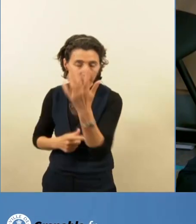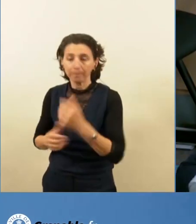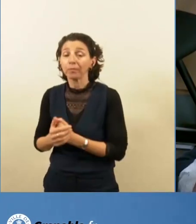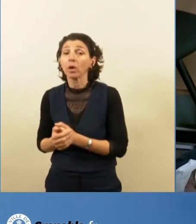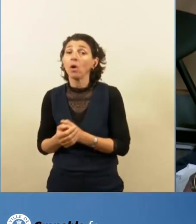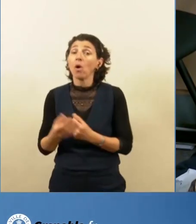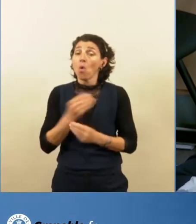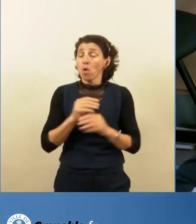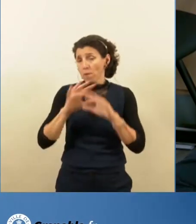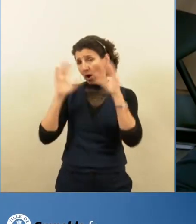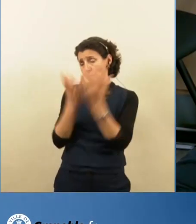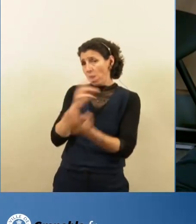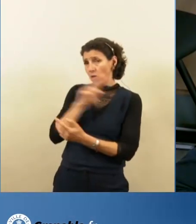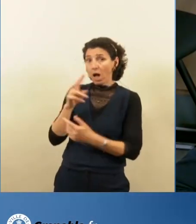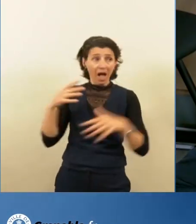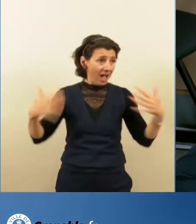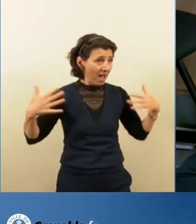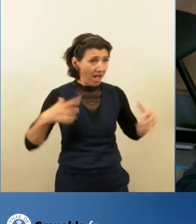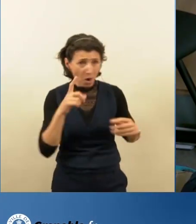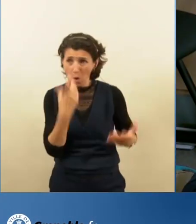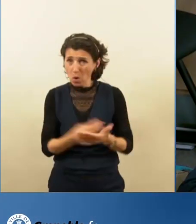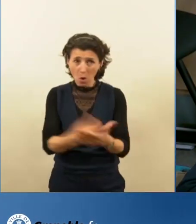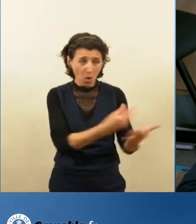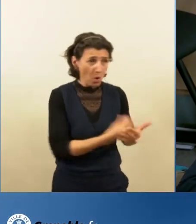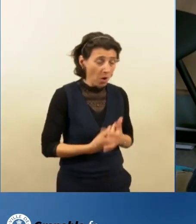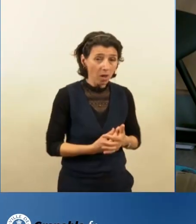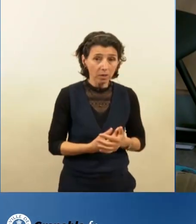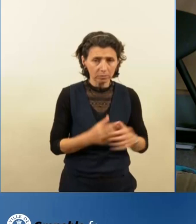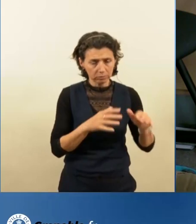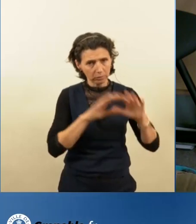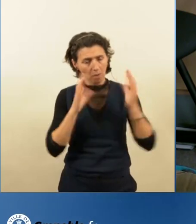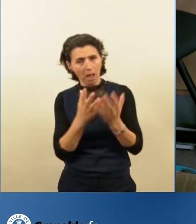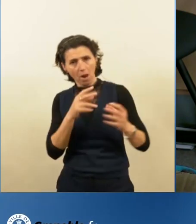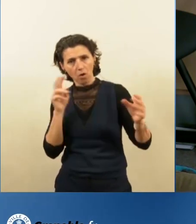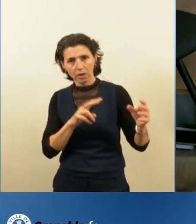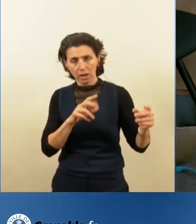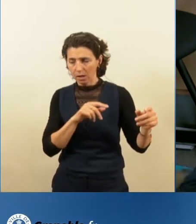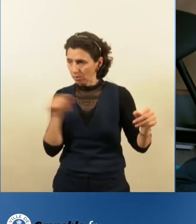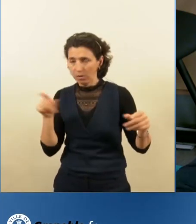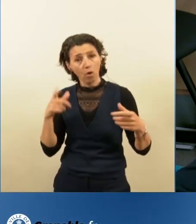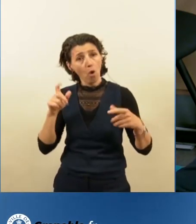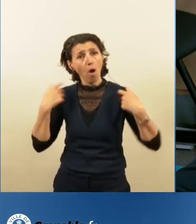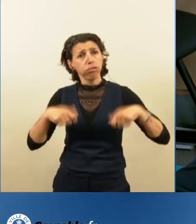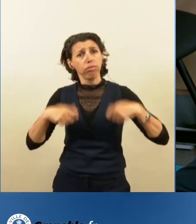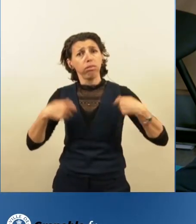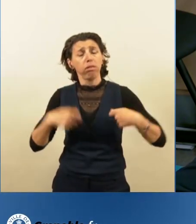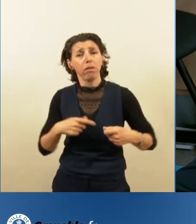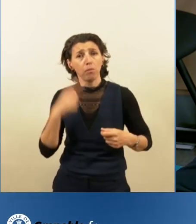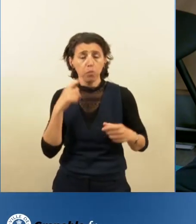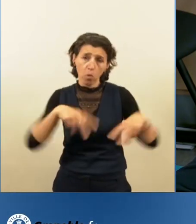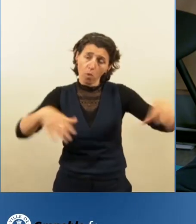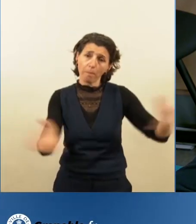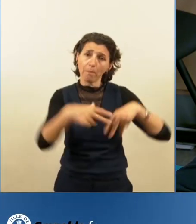au secours on va plus avoir d'eau et valider le fait que on va dépenser de l'eau à fond pour une batterie lithium